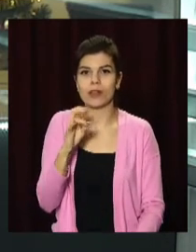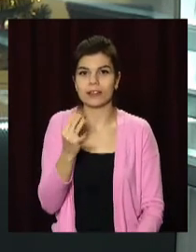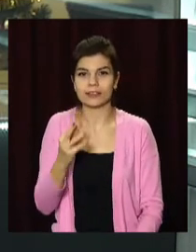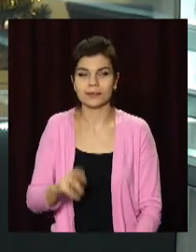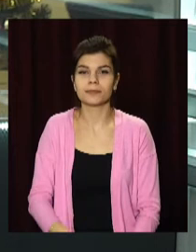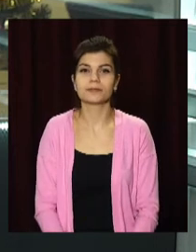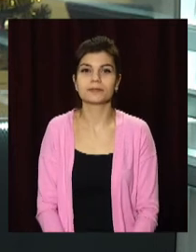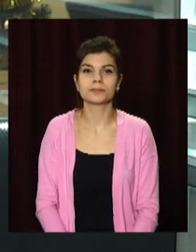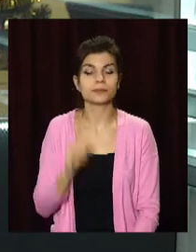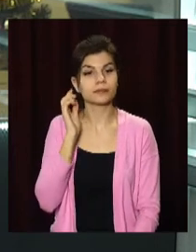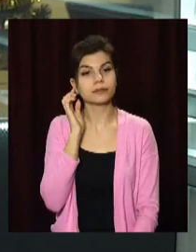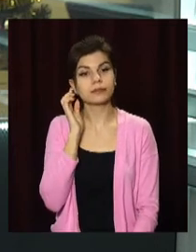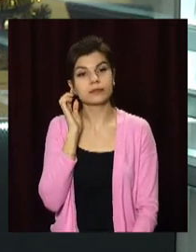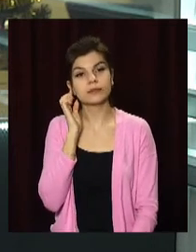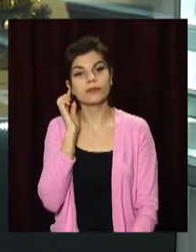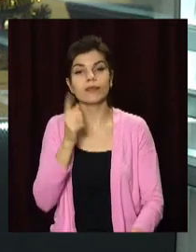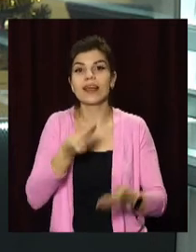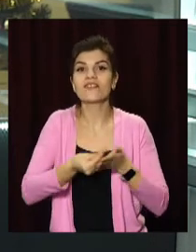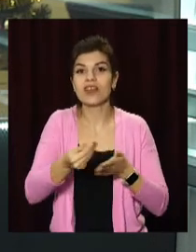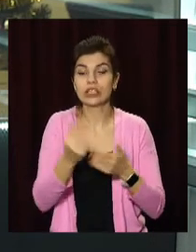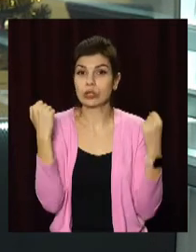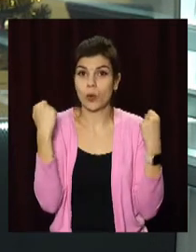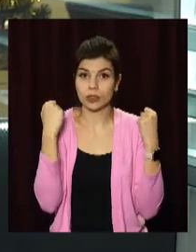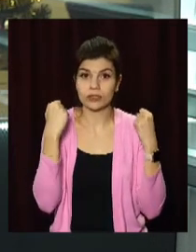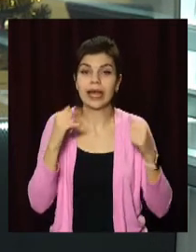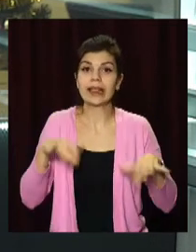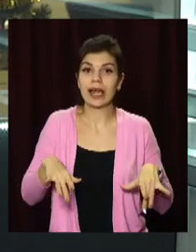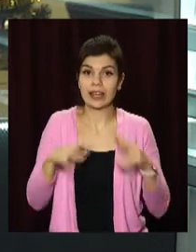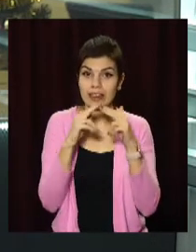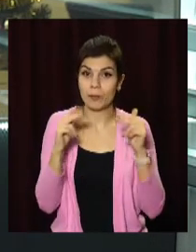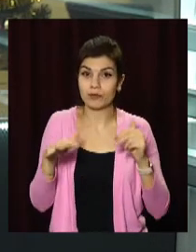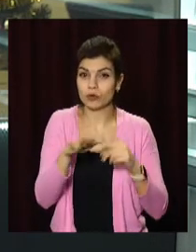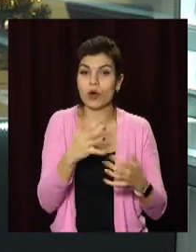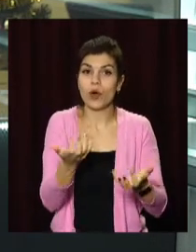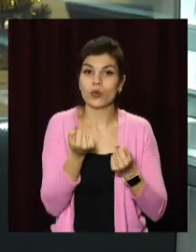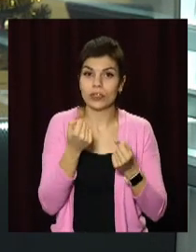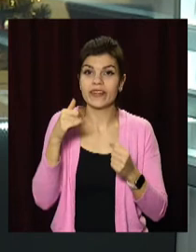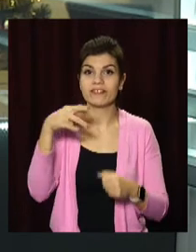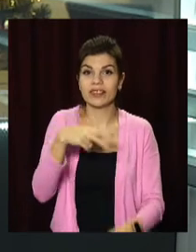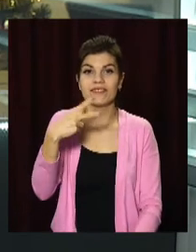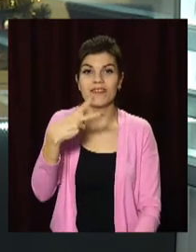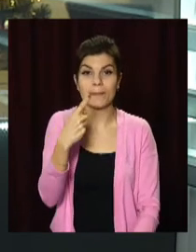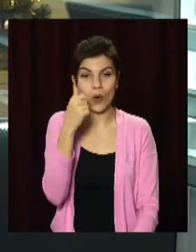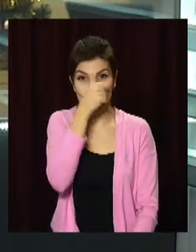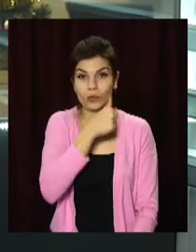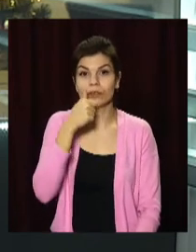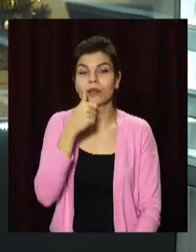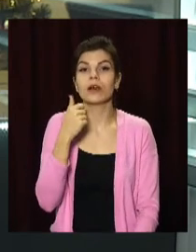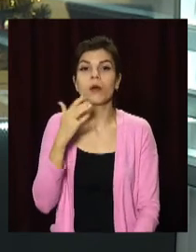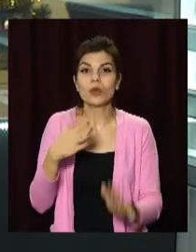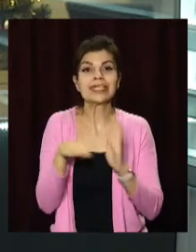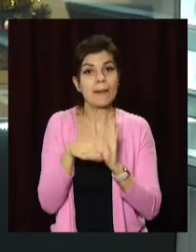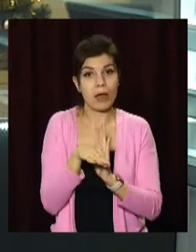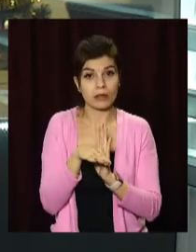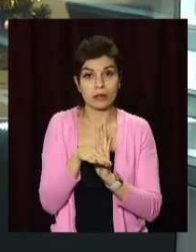Виплати за спортивні досягнення 77 спортсменів та тренерів Дніпропетровщини отримуватимуть у 2021 році обласну